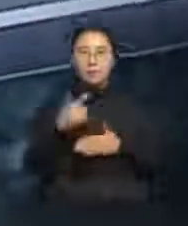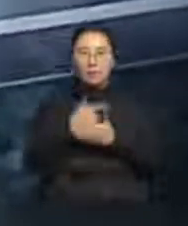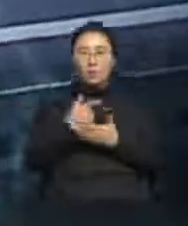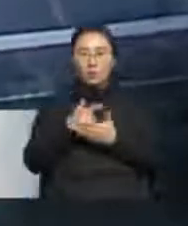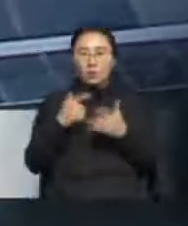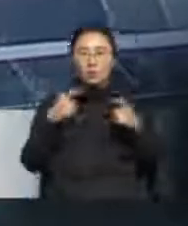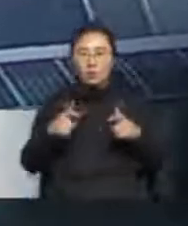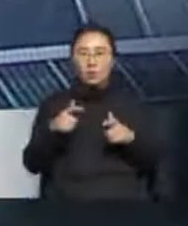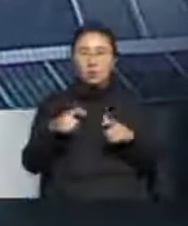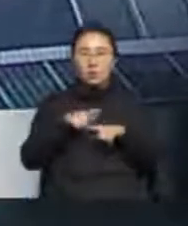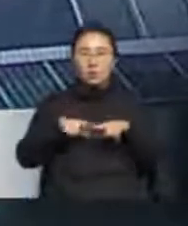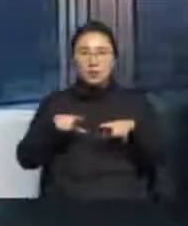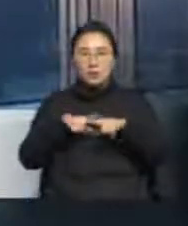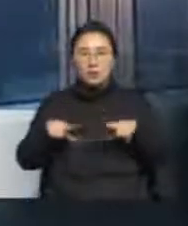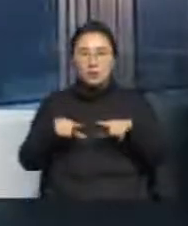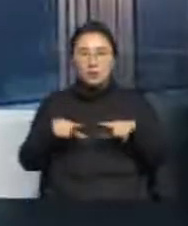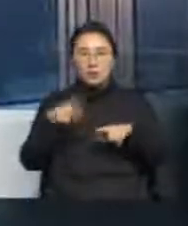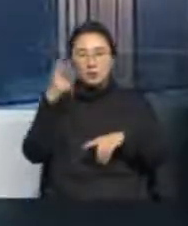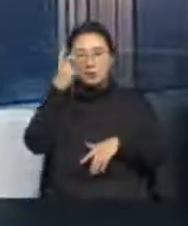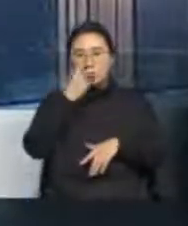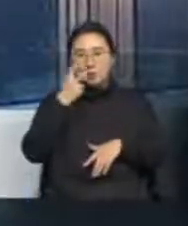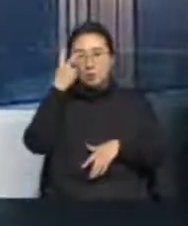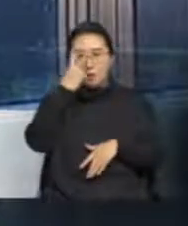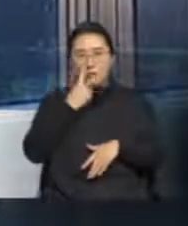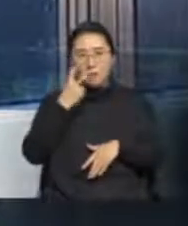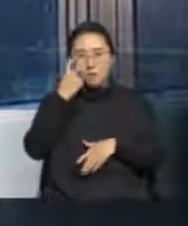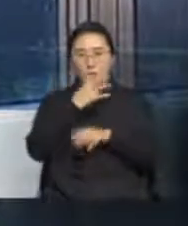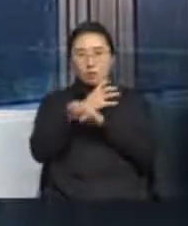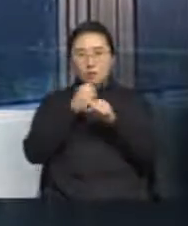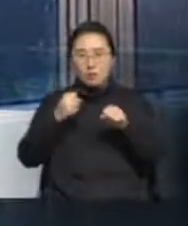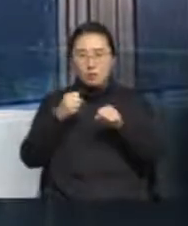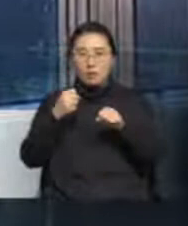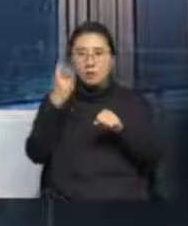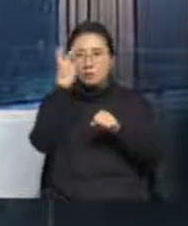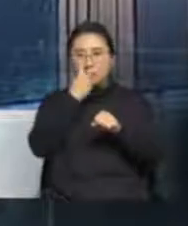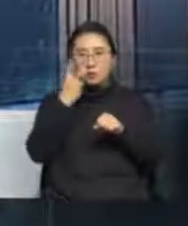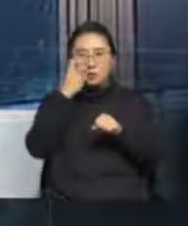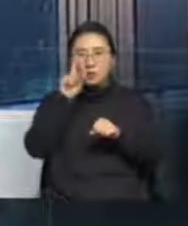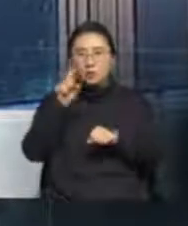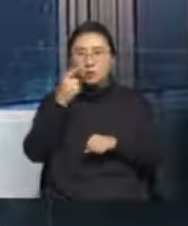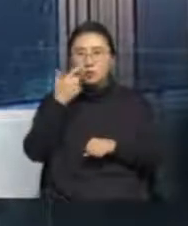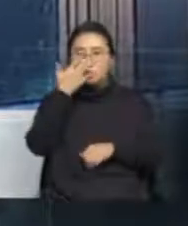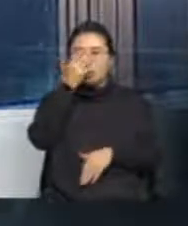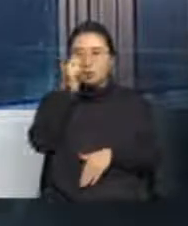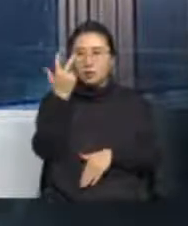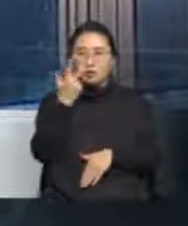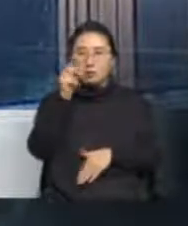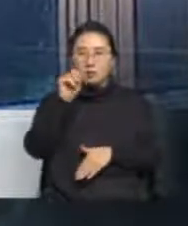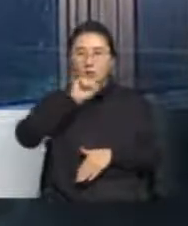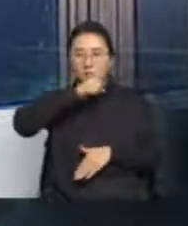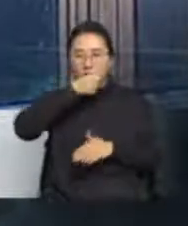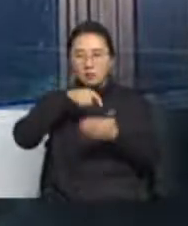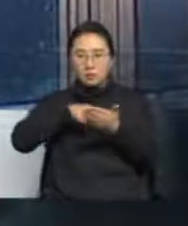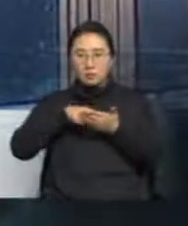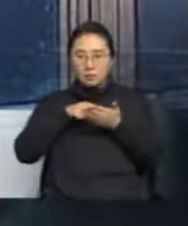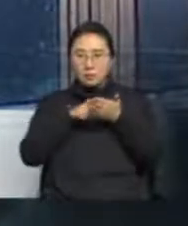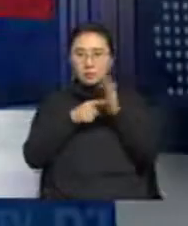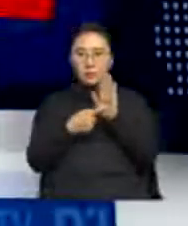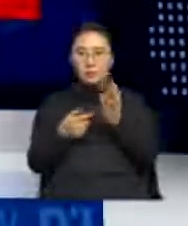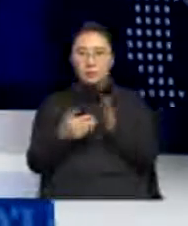노원구가 일상감사 와 계약 원과 심사를 통해 지난 한해 동안 16억 7000만 원의 예산을 절감했다 고